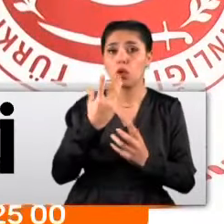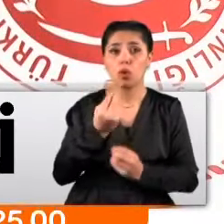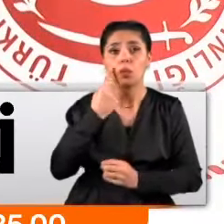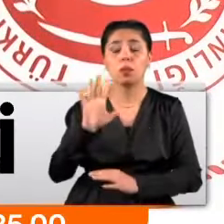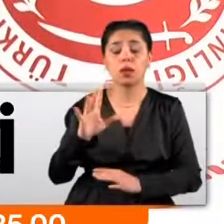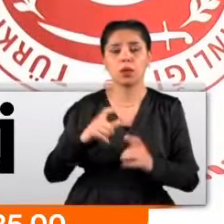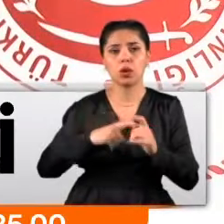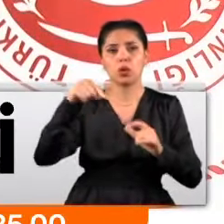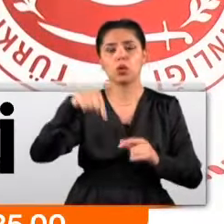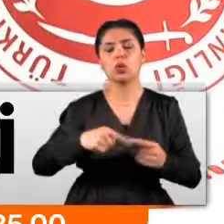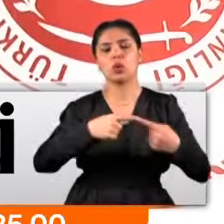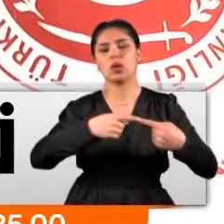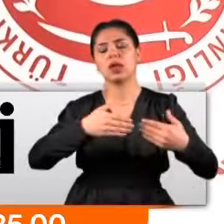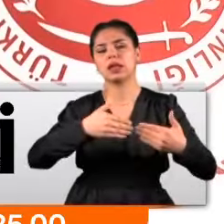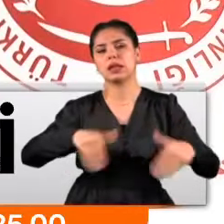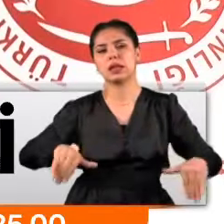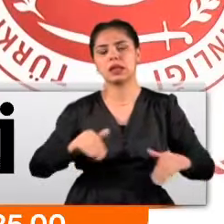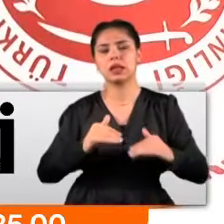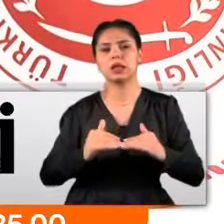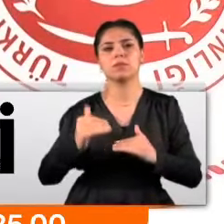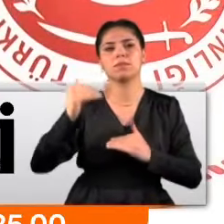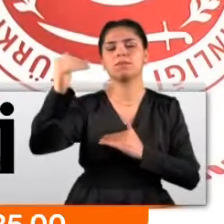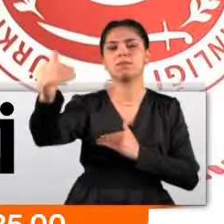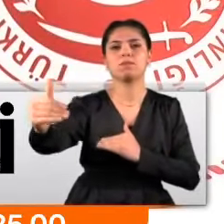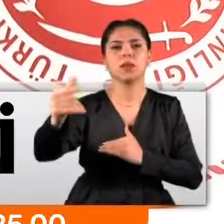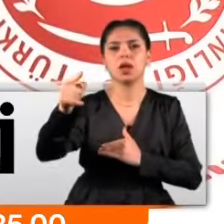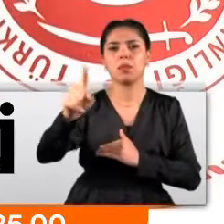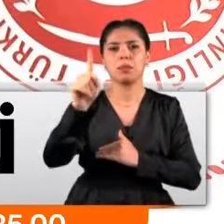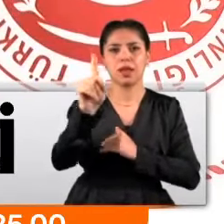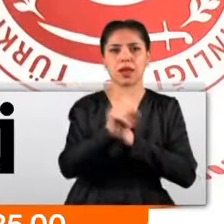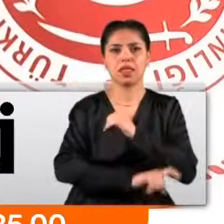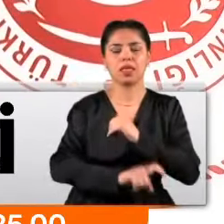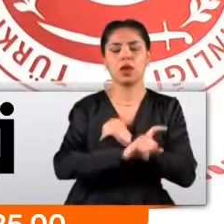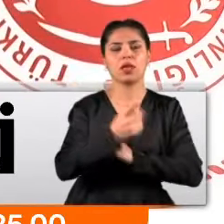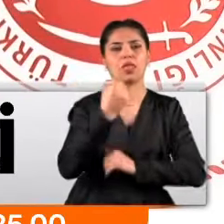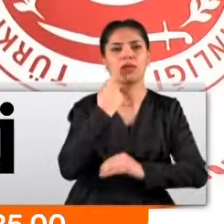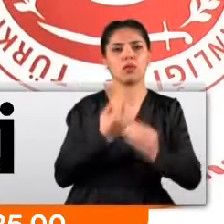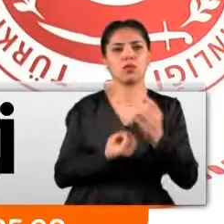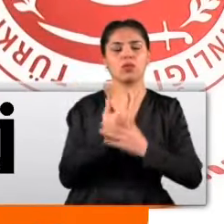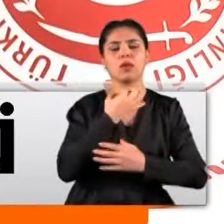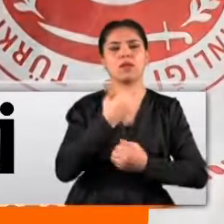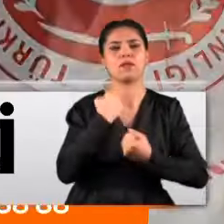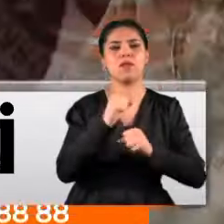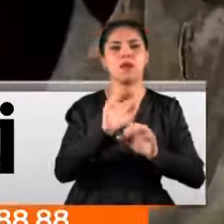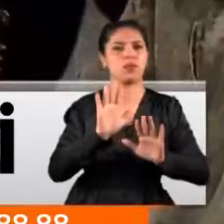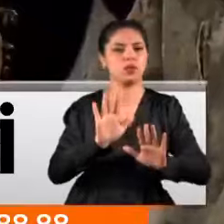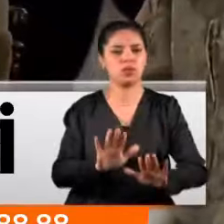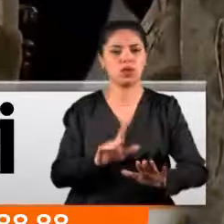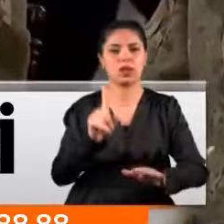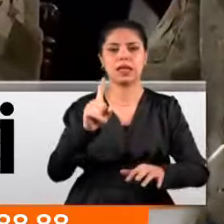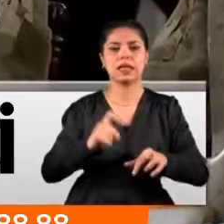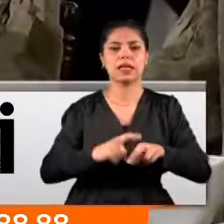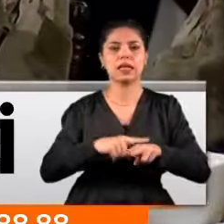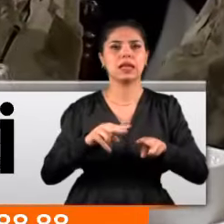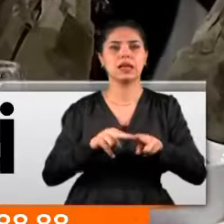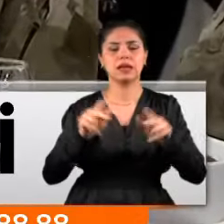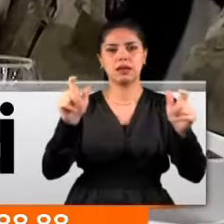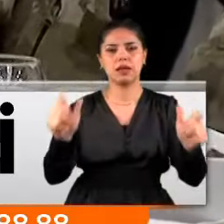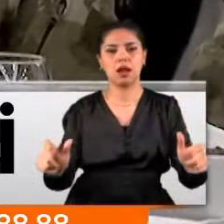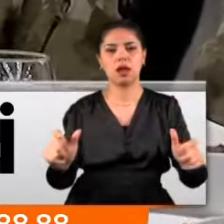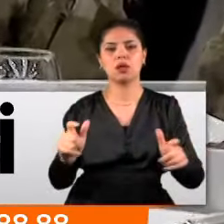güney sınırlarımızın ötesinde bir teröristan kurulmasına müsaade etmeyeceğiz. Irak hududumuzun